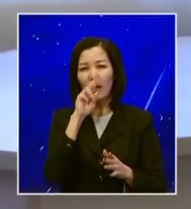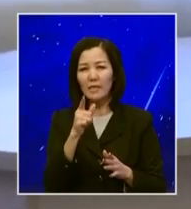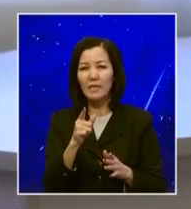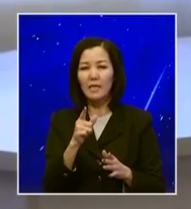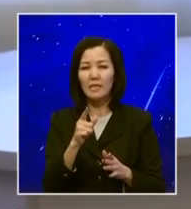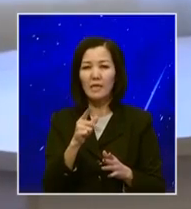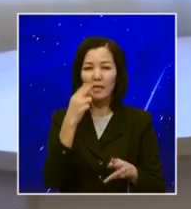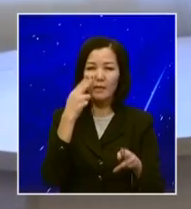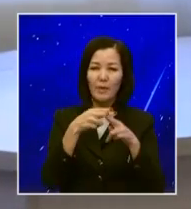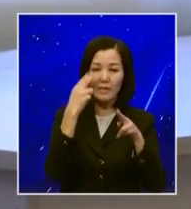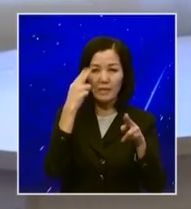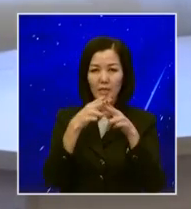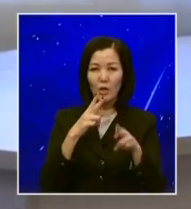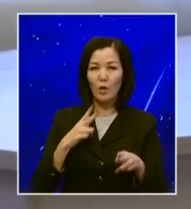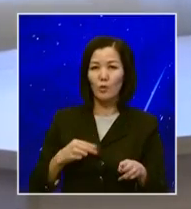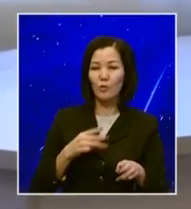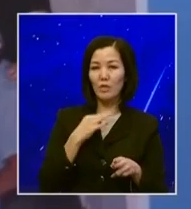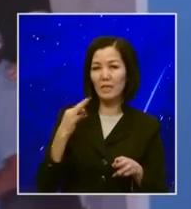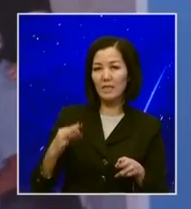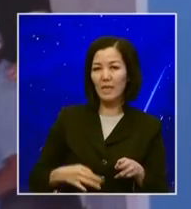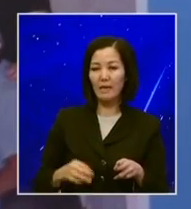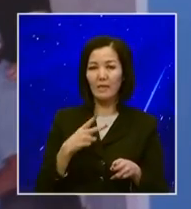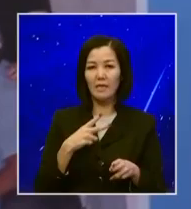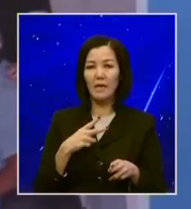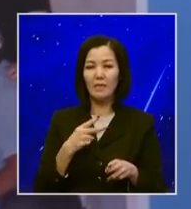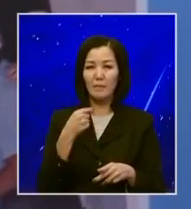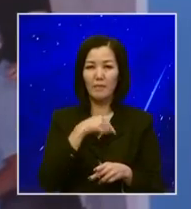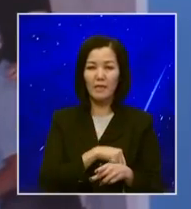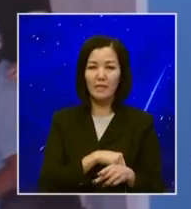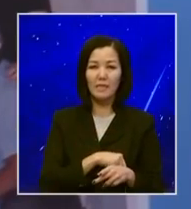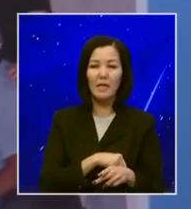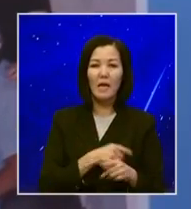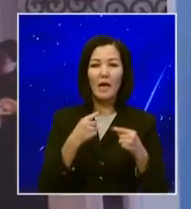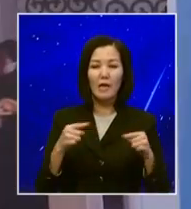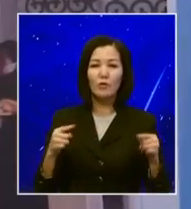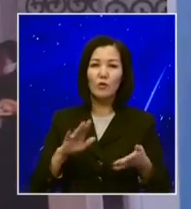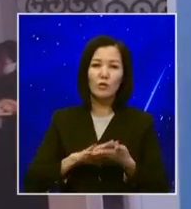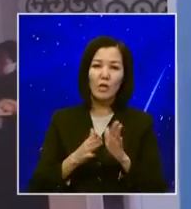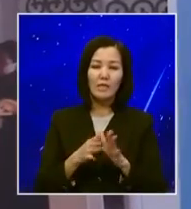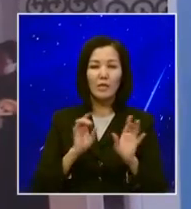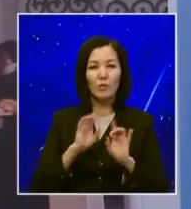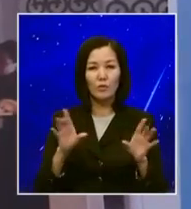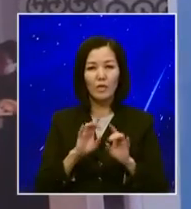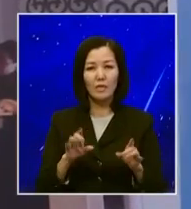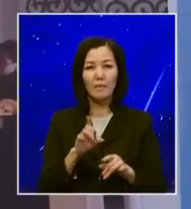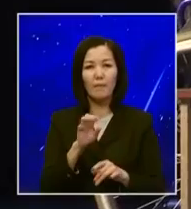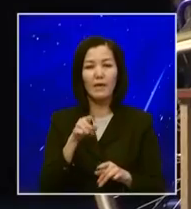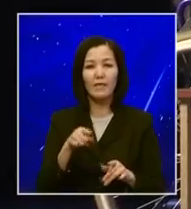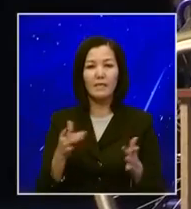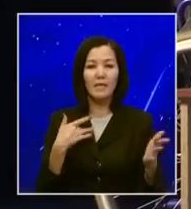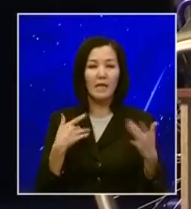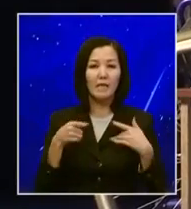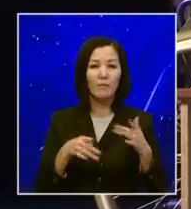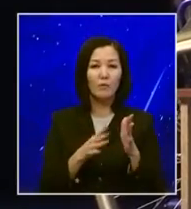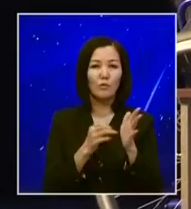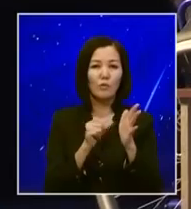кескіні суреттеледі. Ал көрермендер көзіне жас алып ерекше әсермен тамашалады. Айта кетейік, Бақанас театры алғаш 1965